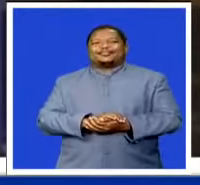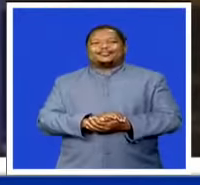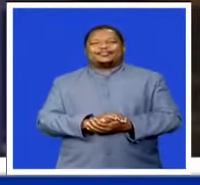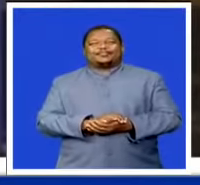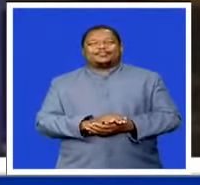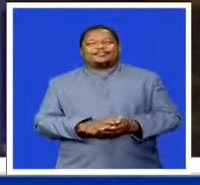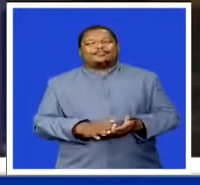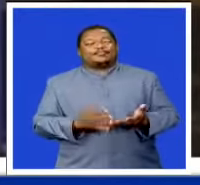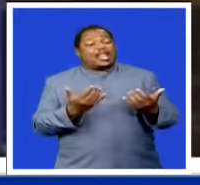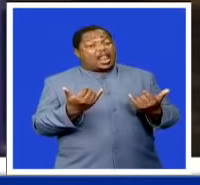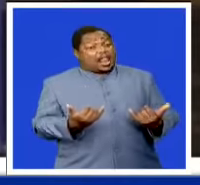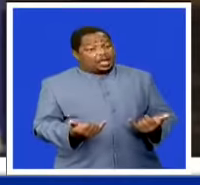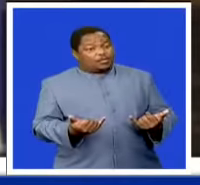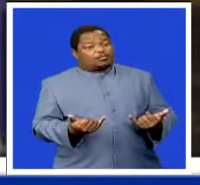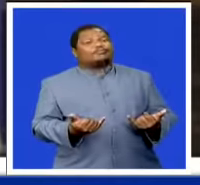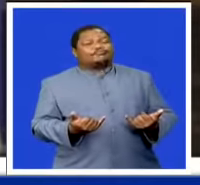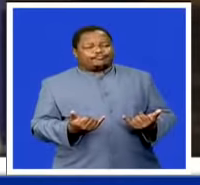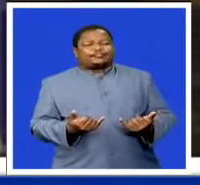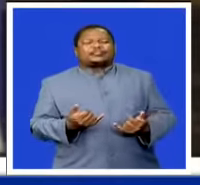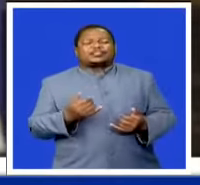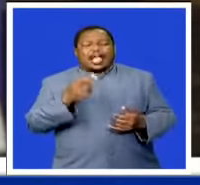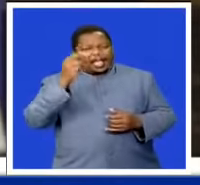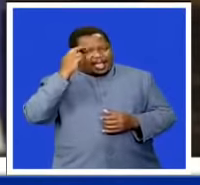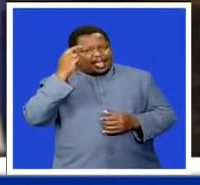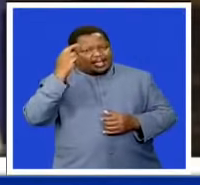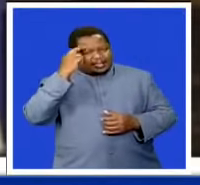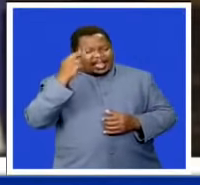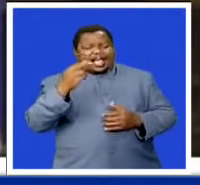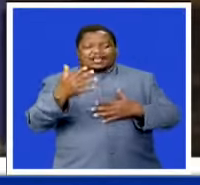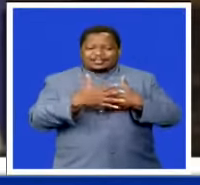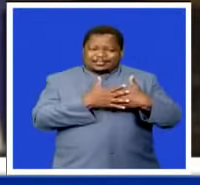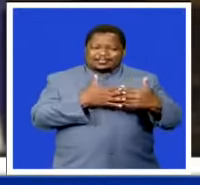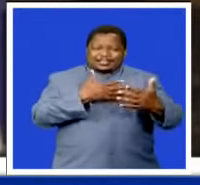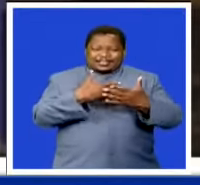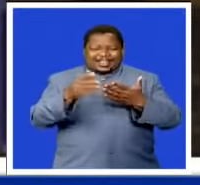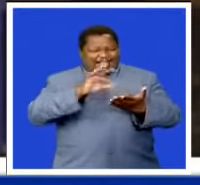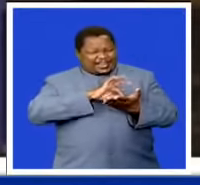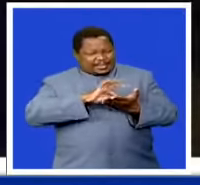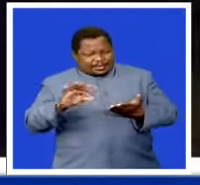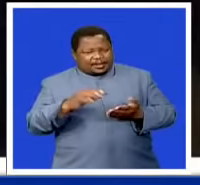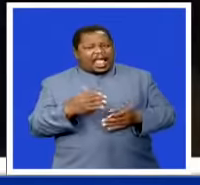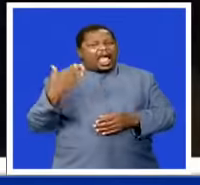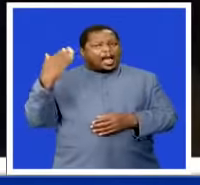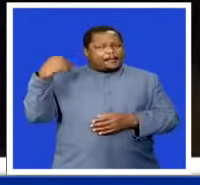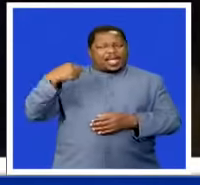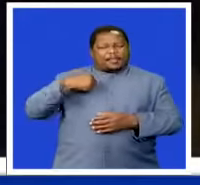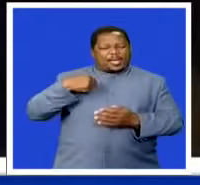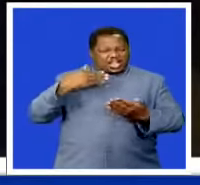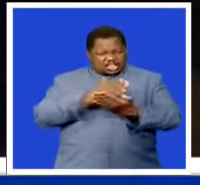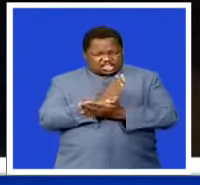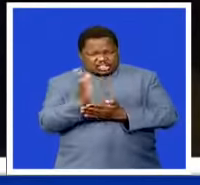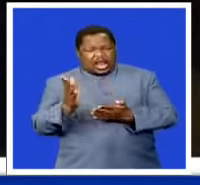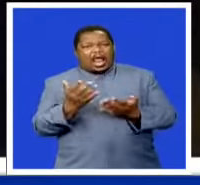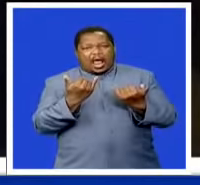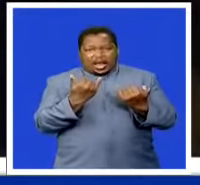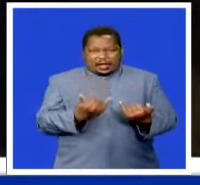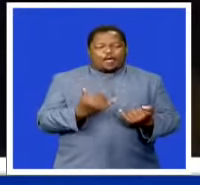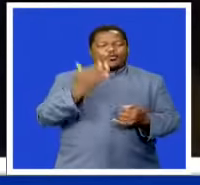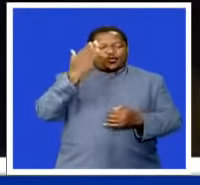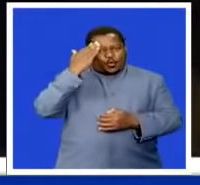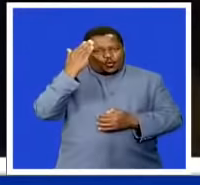donsa khona likhulu ngecwayise labana kulandzelako ukuthi bangangeni kulelo thonga lonjalo. Le responsibility le